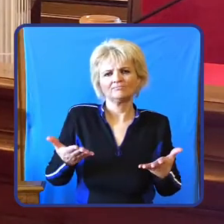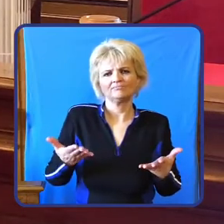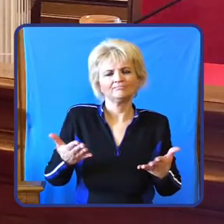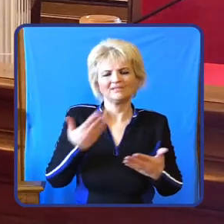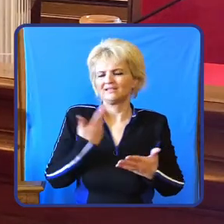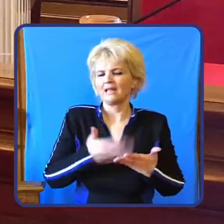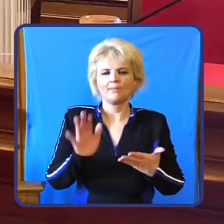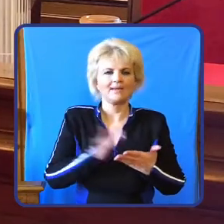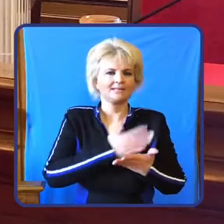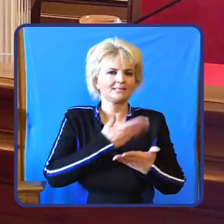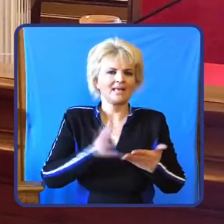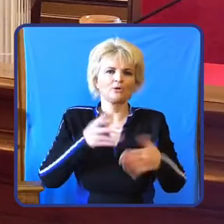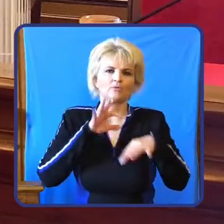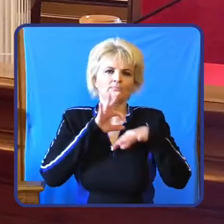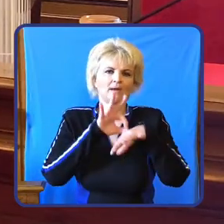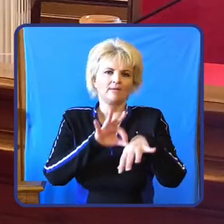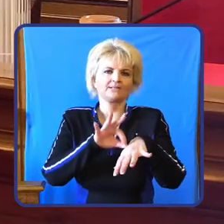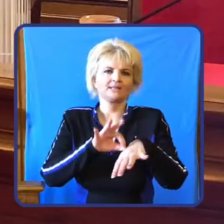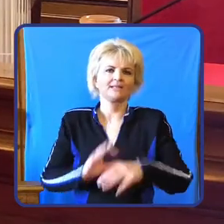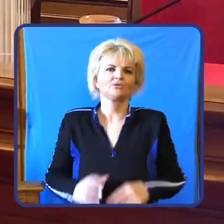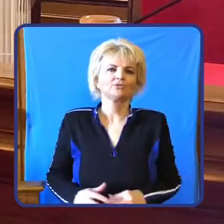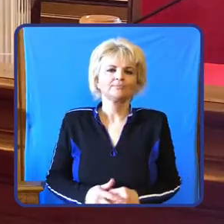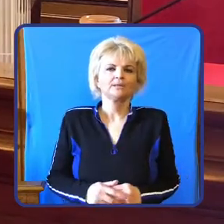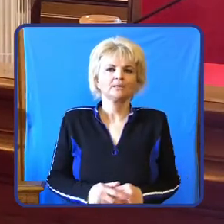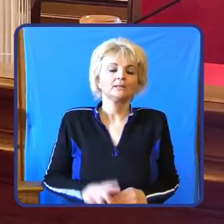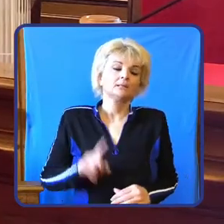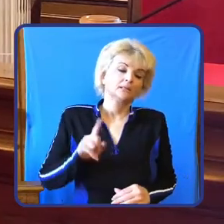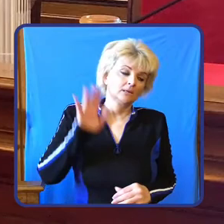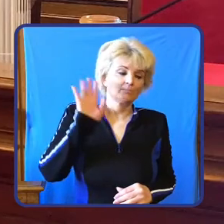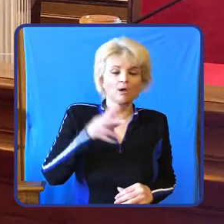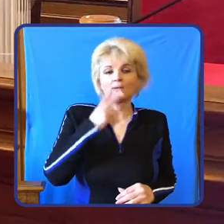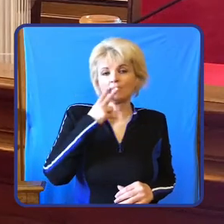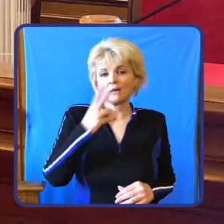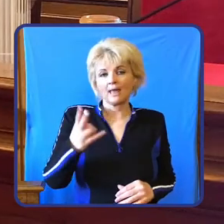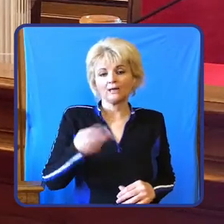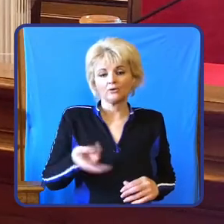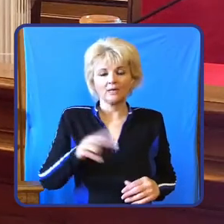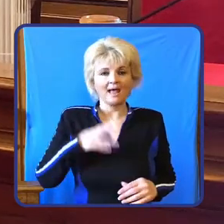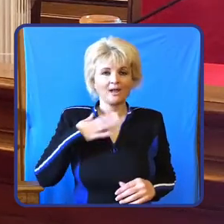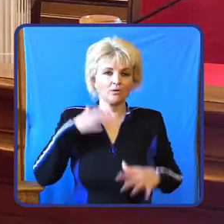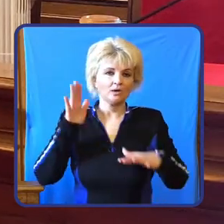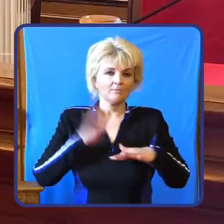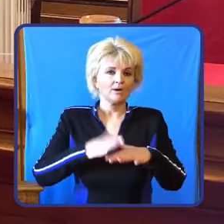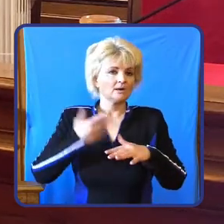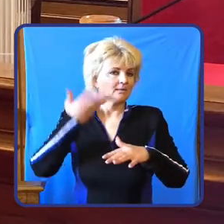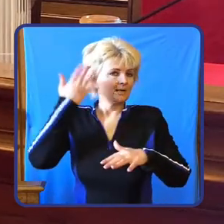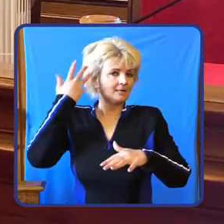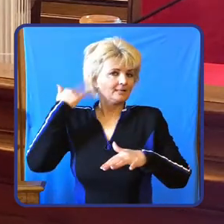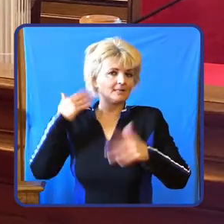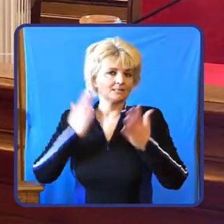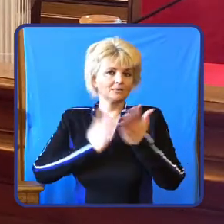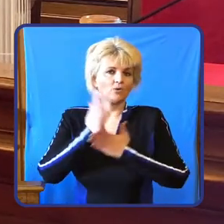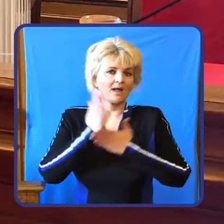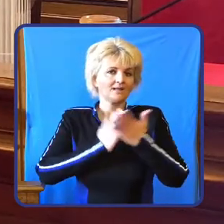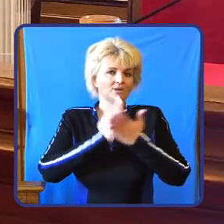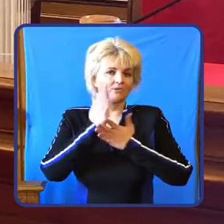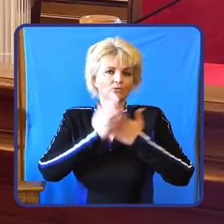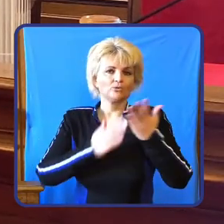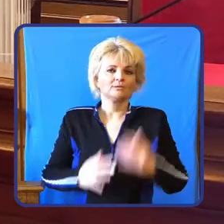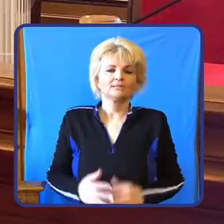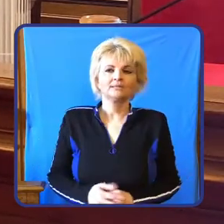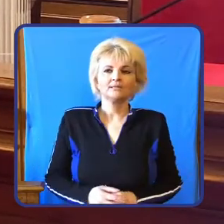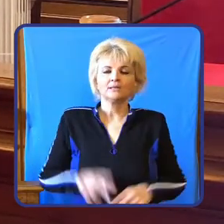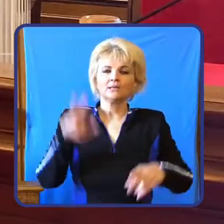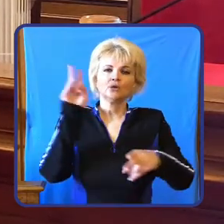olyan egyszerű ennek a bevezetése szerintem, de meglátjuk. Nálunk egyelőre marad az eddigi szolgáltató, tehát